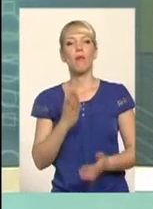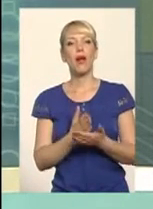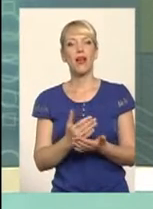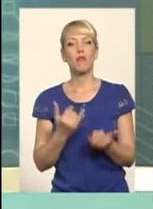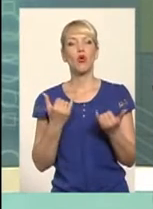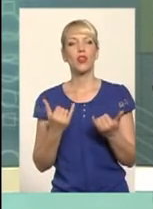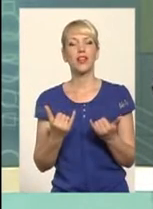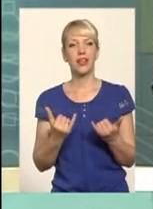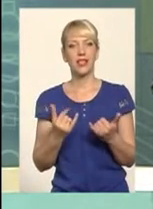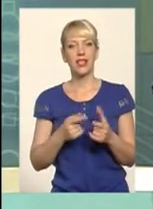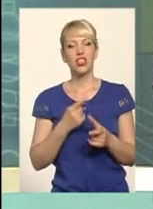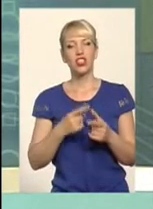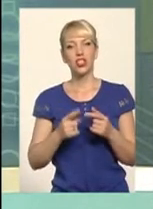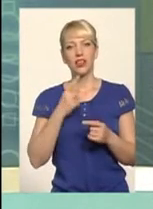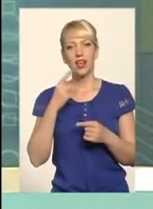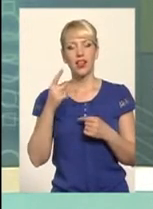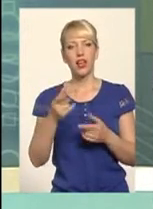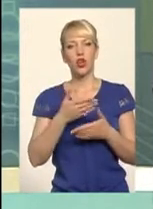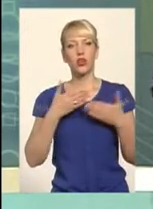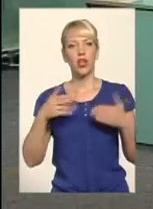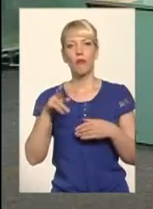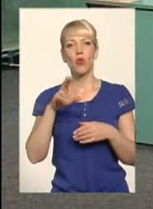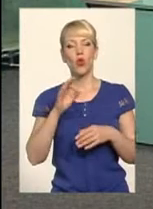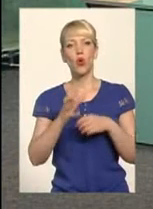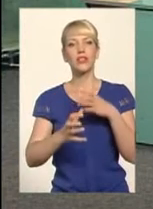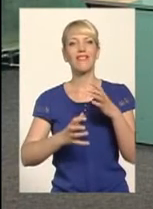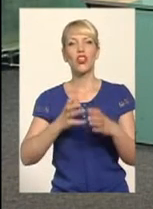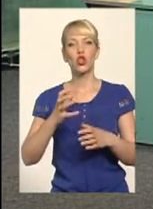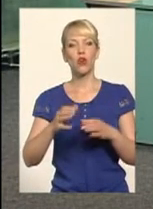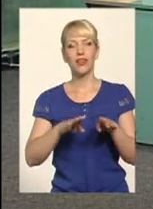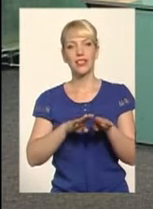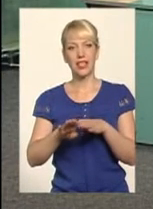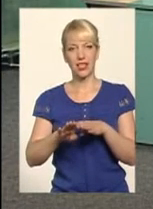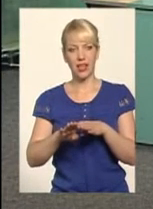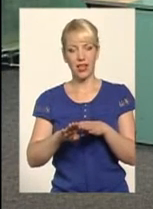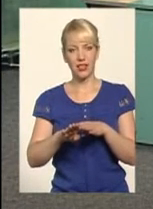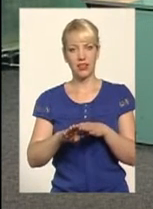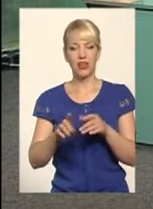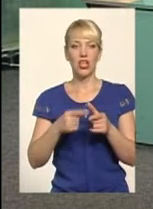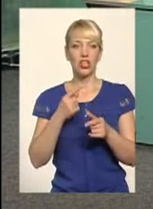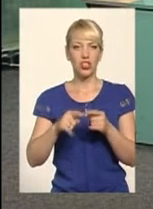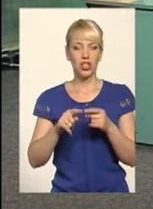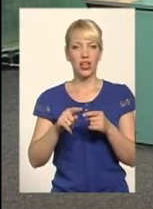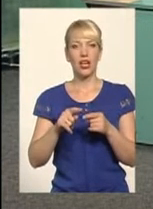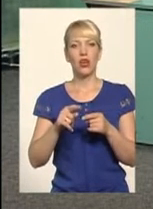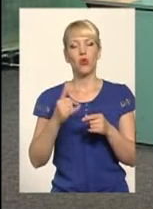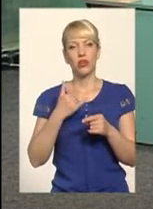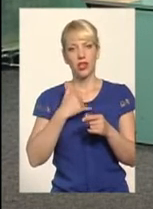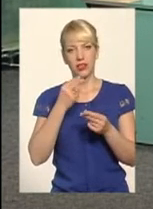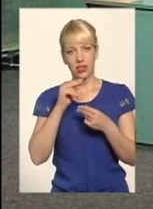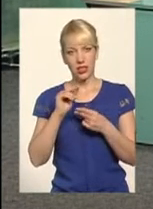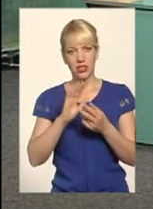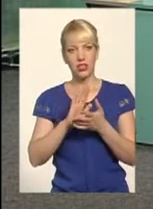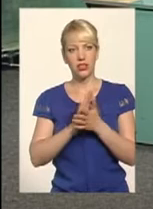Чи далеко нам до тих світових стандартів, а чи все значно ближче, ніж закарбувалося в стереотипах людей,